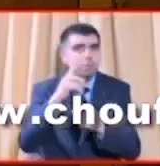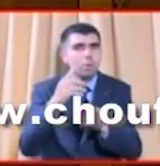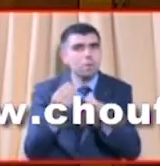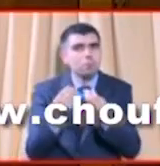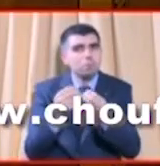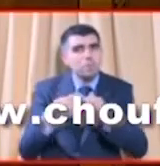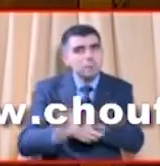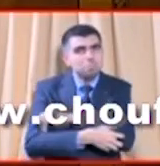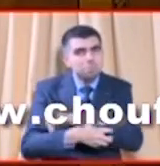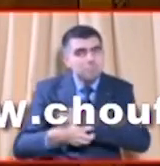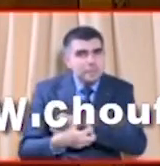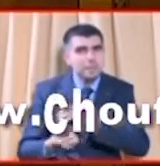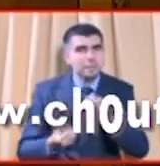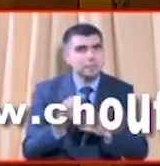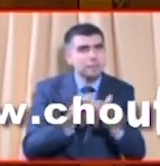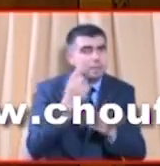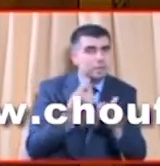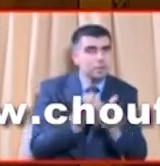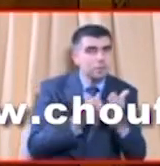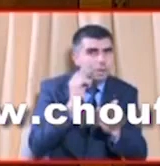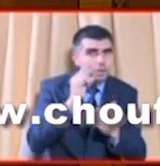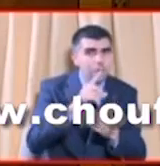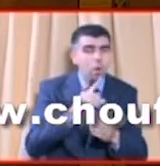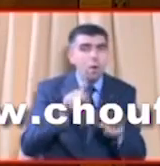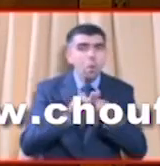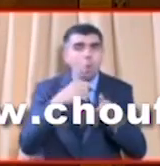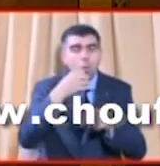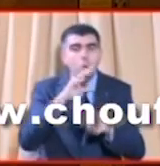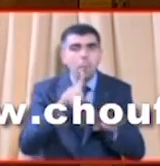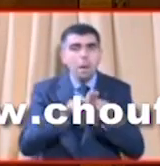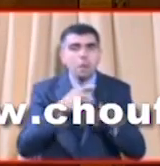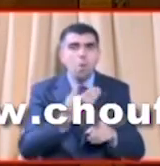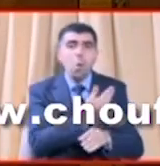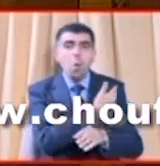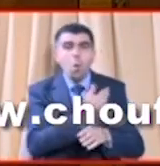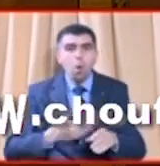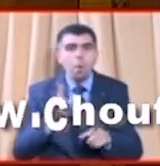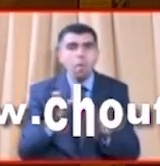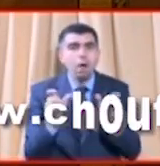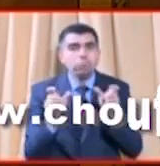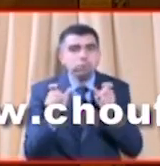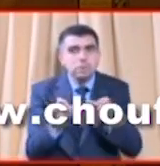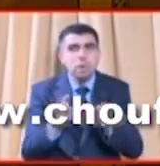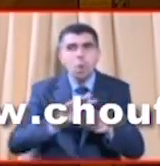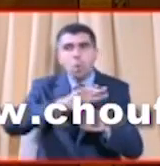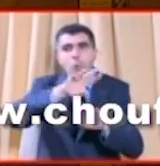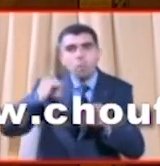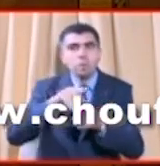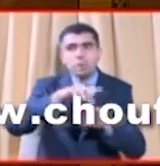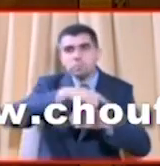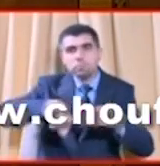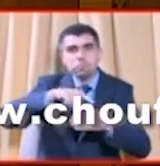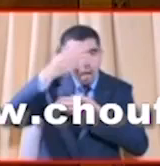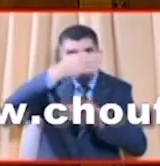نشكرهم. وأن الحكومة التي تدعون أنها نزلت بردا وسلاما قد تاجرت في المكتسبات